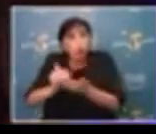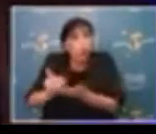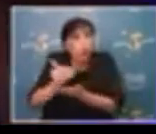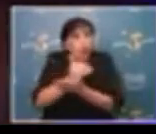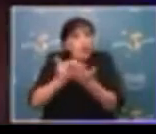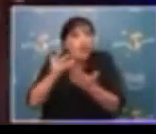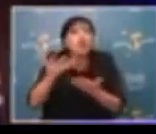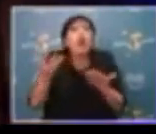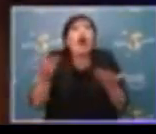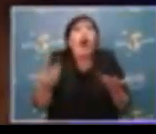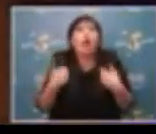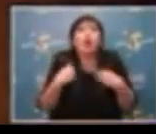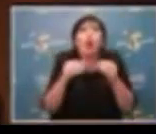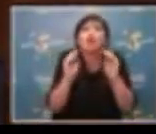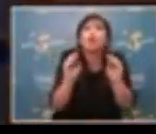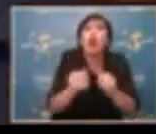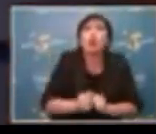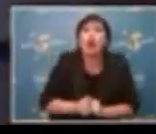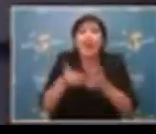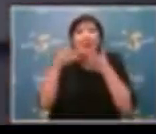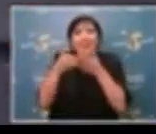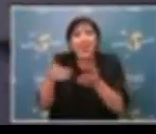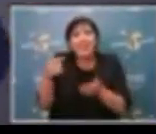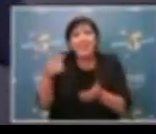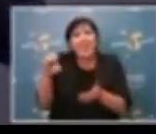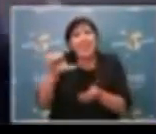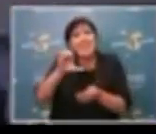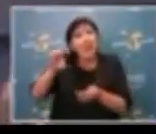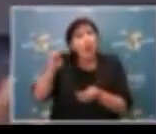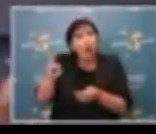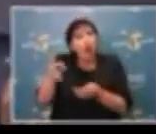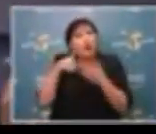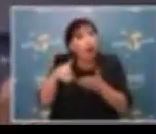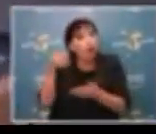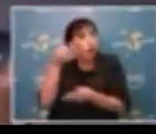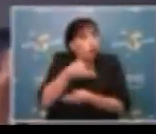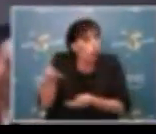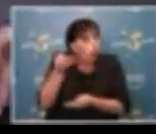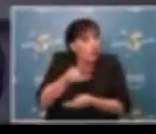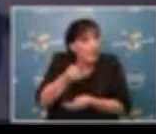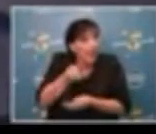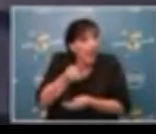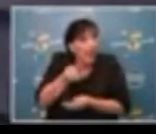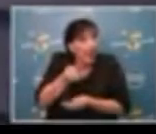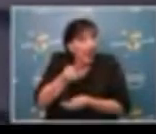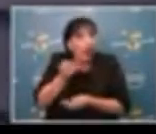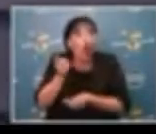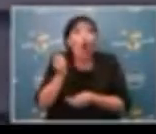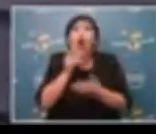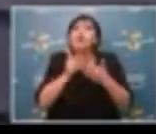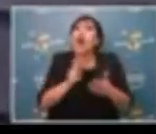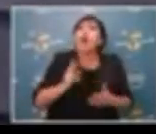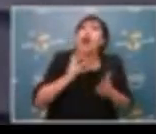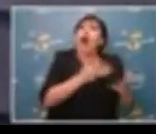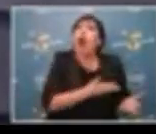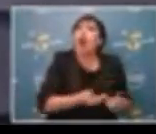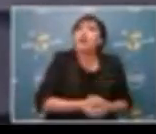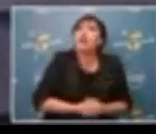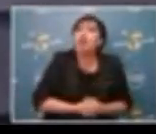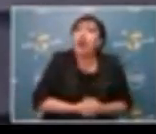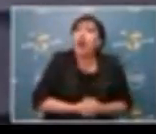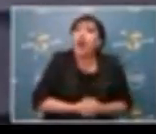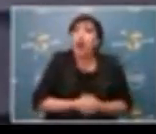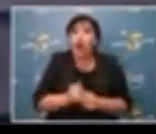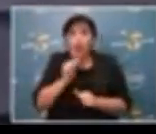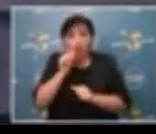che vi faccio è: la nave di Teseo era quella giusta o era un'altra nave? Se hai